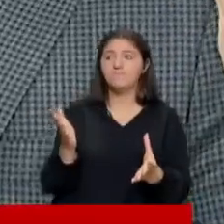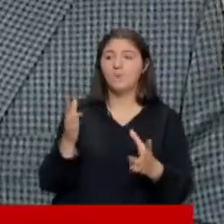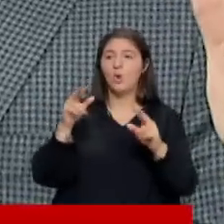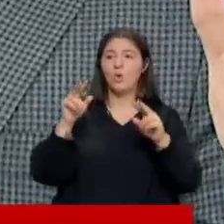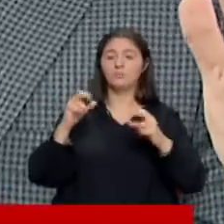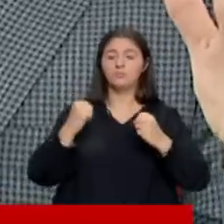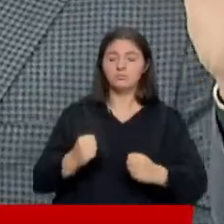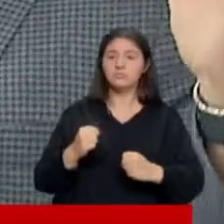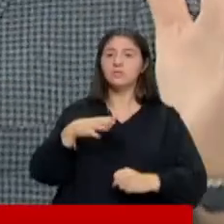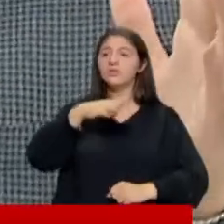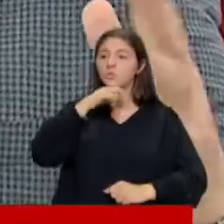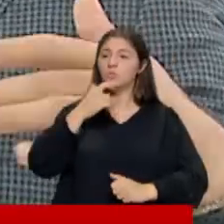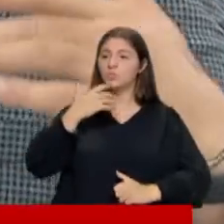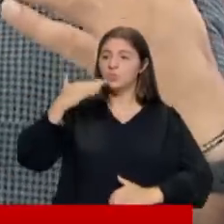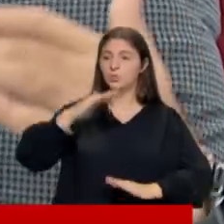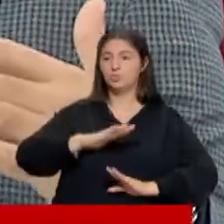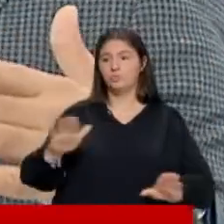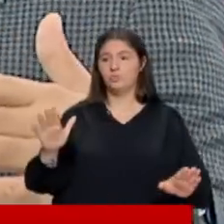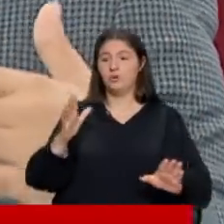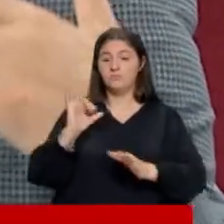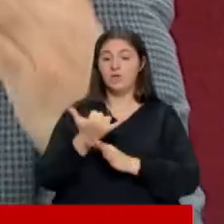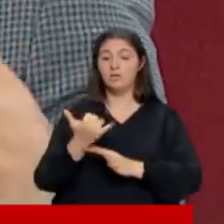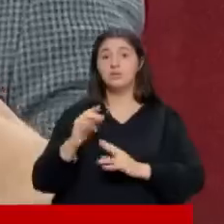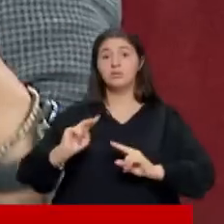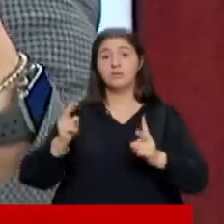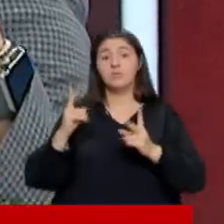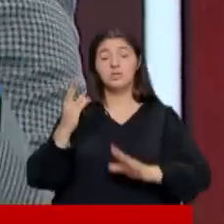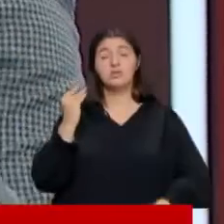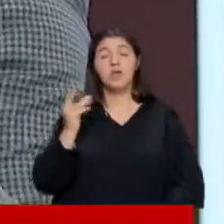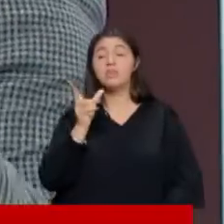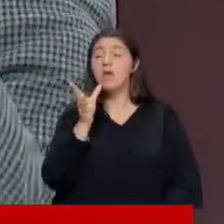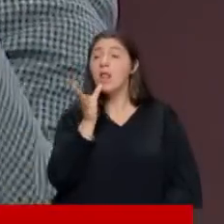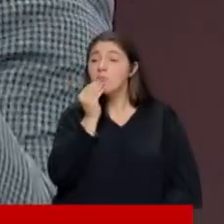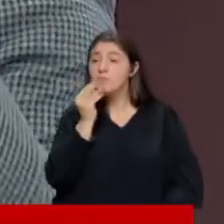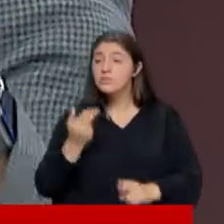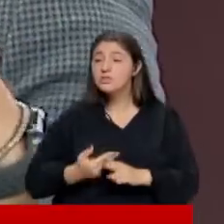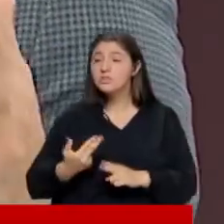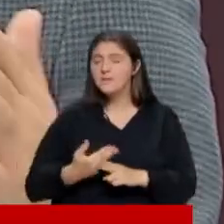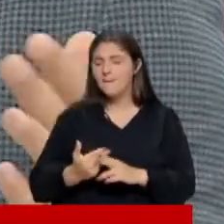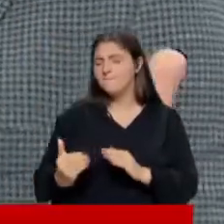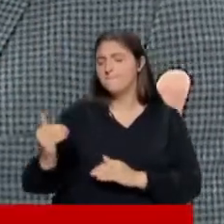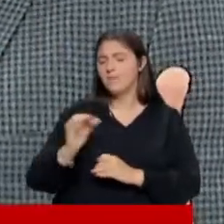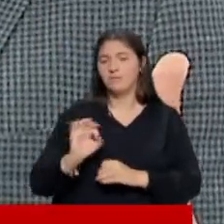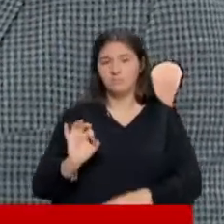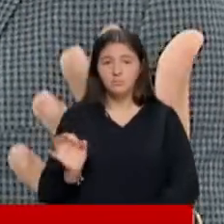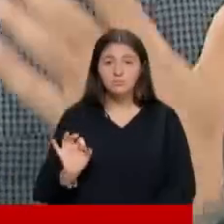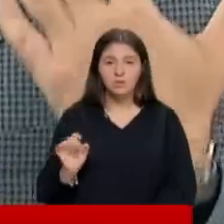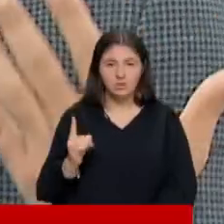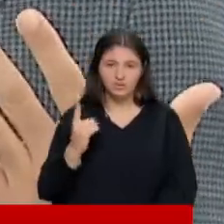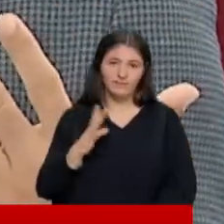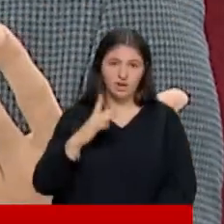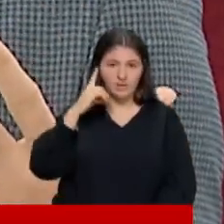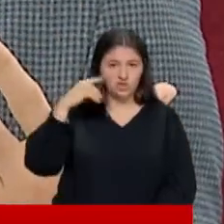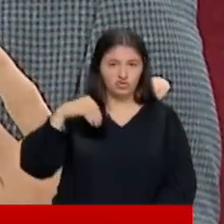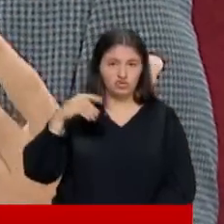oturaklı olur yaşlı yaşlı olur hani mesleğin kıdeminde deneyiminde üst noktalarda olur falan değil mi öyle bir şey